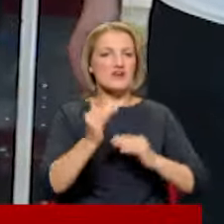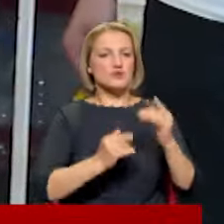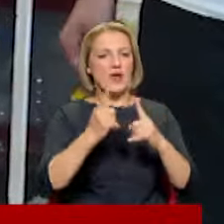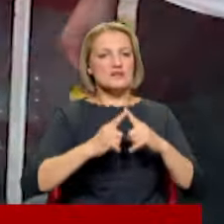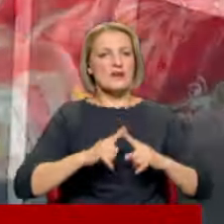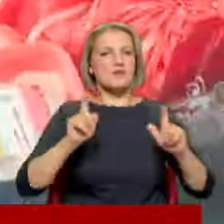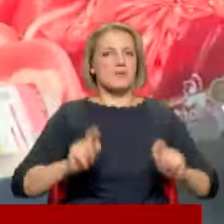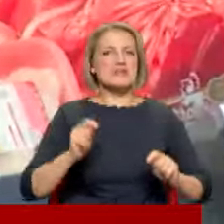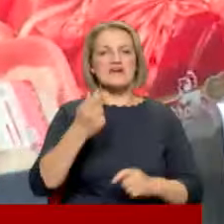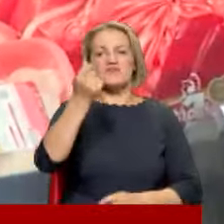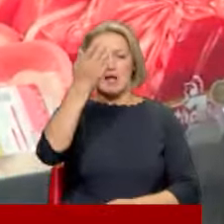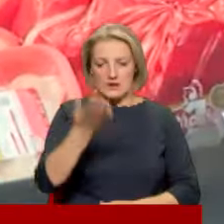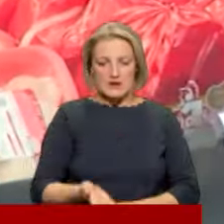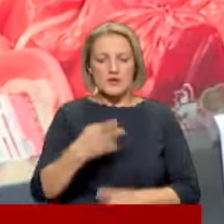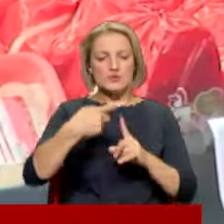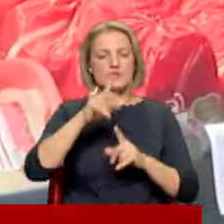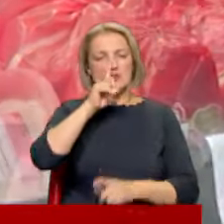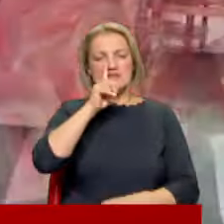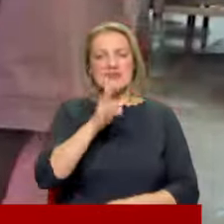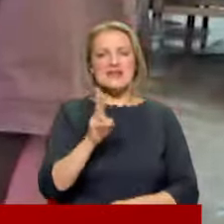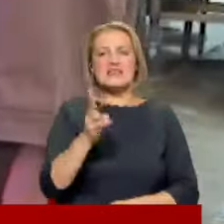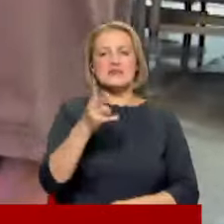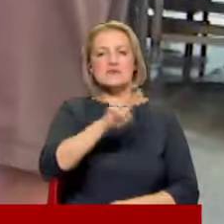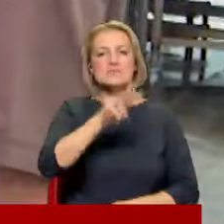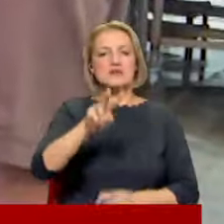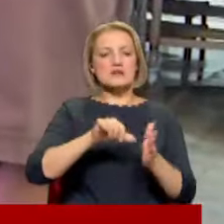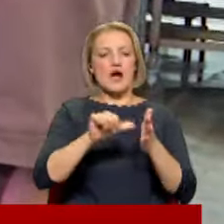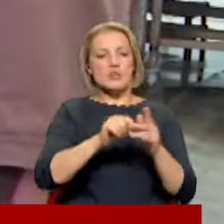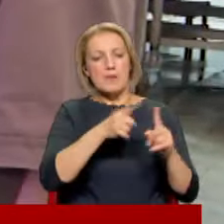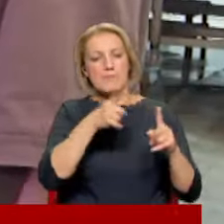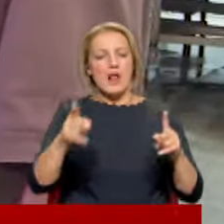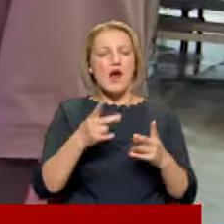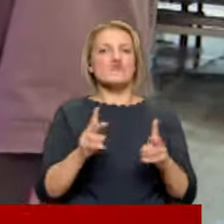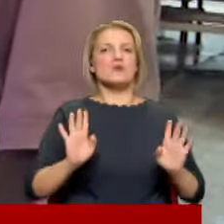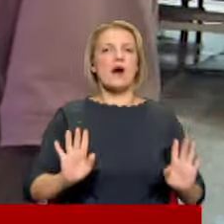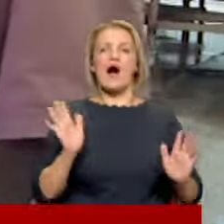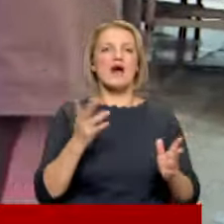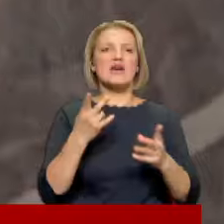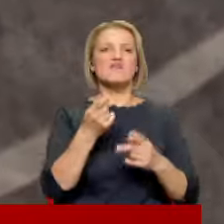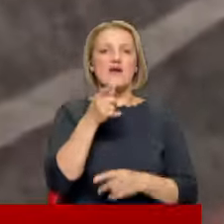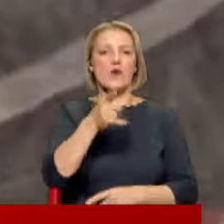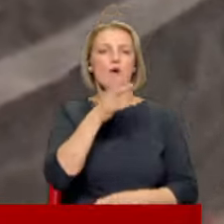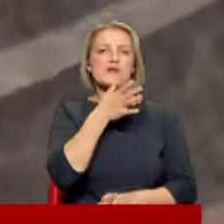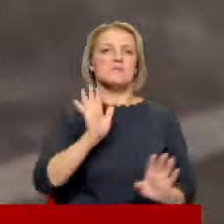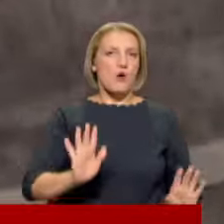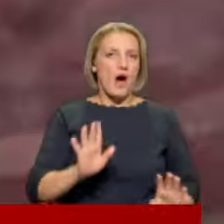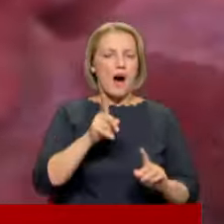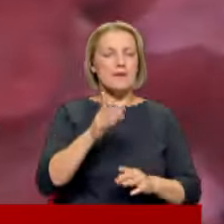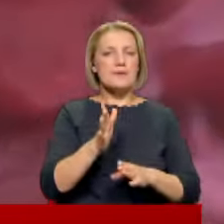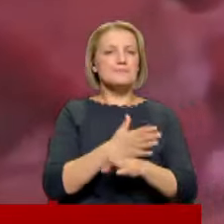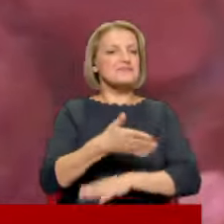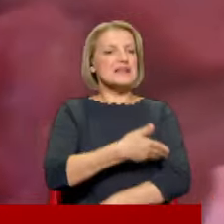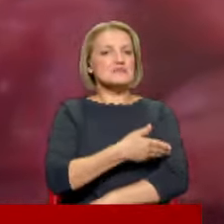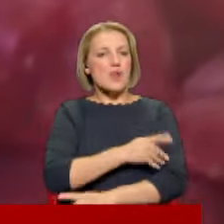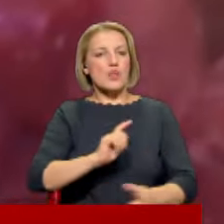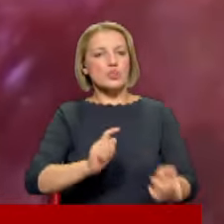hesaplandığı madde fiyatlarını TÜİK Nisan 2022'den beri açıklamıyor. Ürün belli ama hangi fiyattan o bilinmiyor. Ancak ürün ve